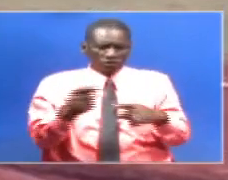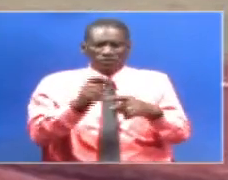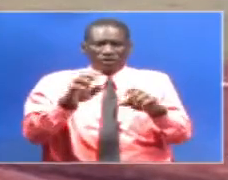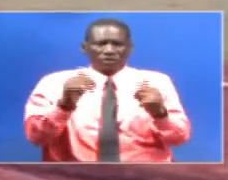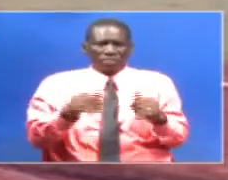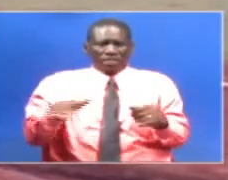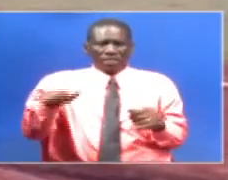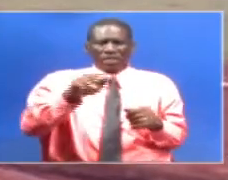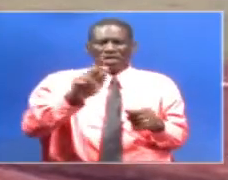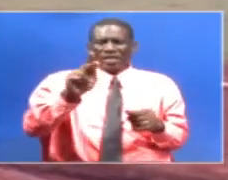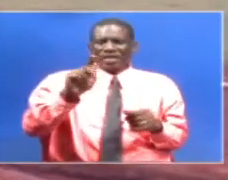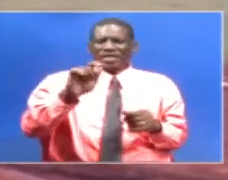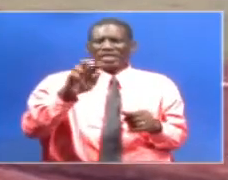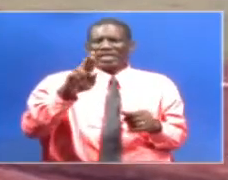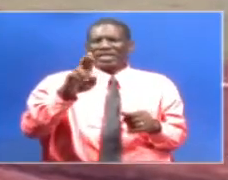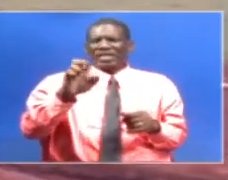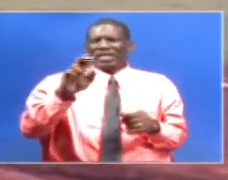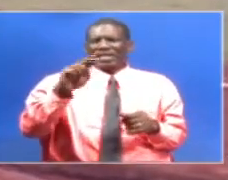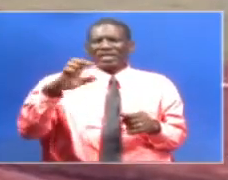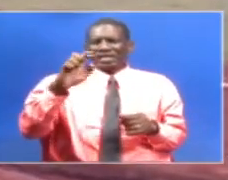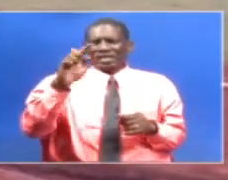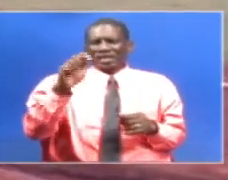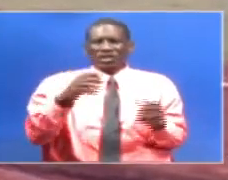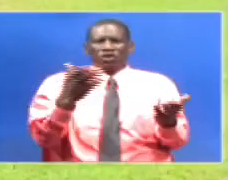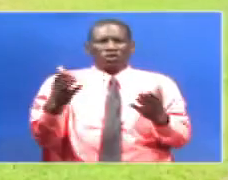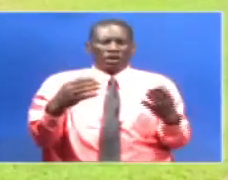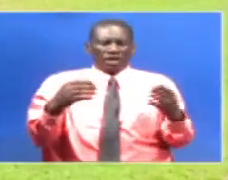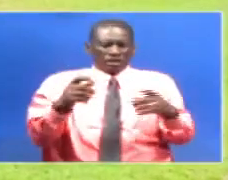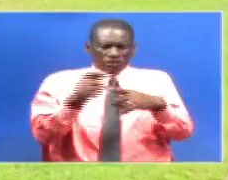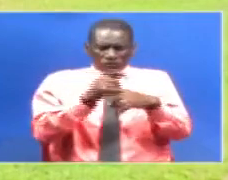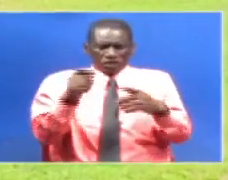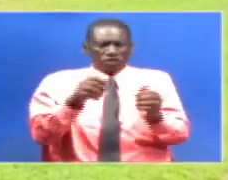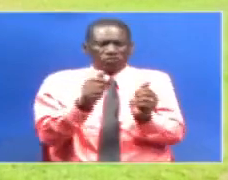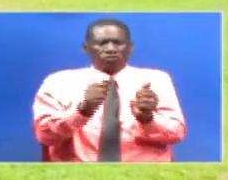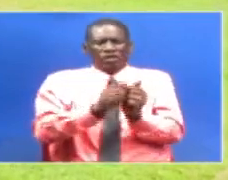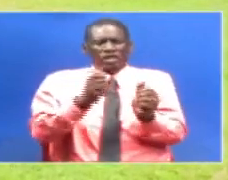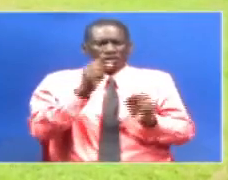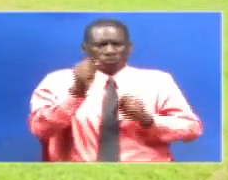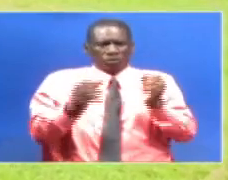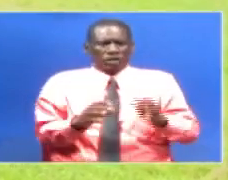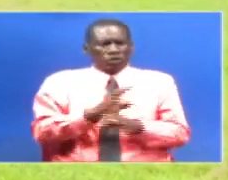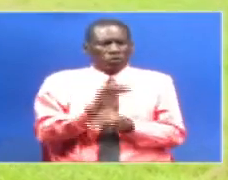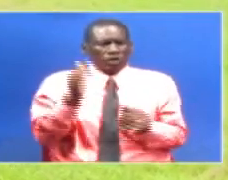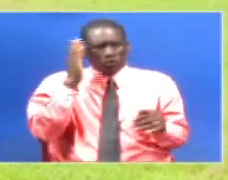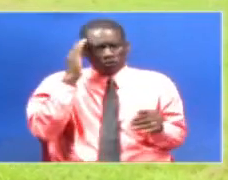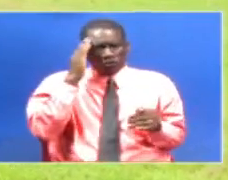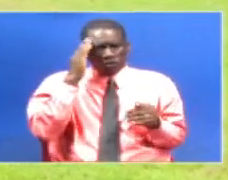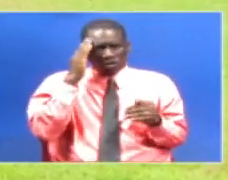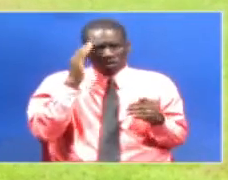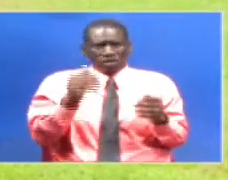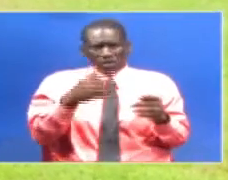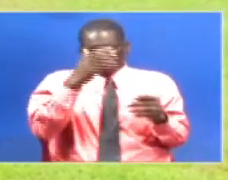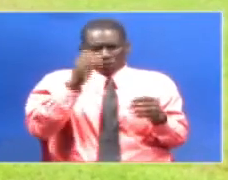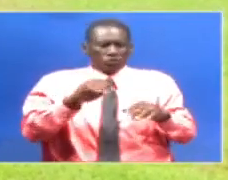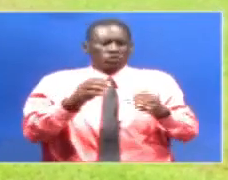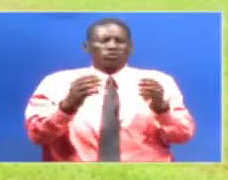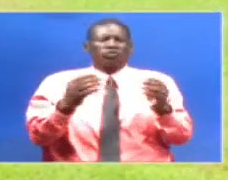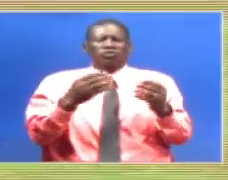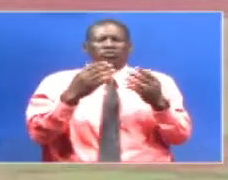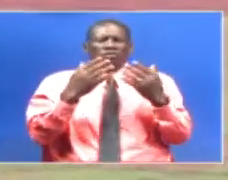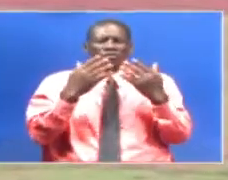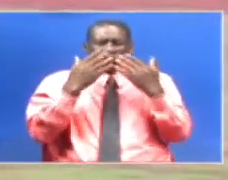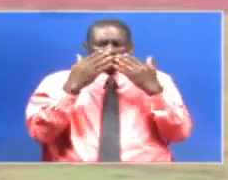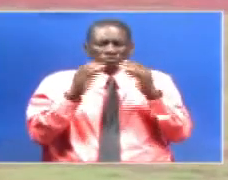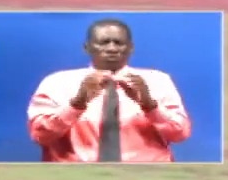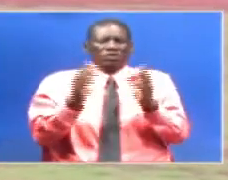la Keringet anakofanyia mazoezi pamoja na wanariadha wenzake lina sifa tele kutokana na hali safi ya hewa baridi